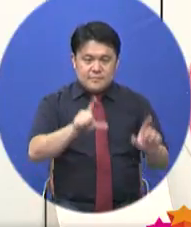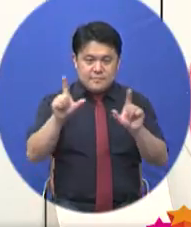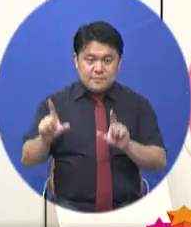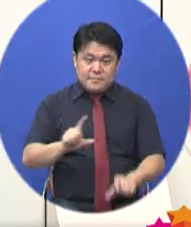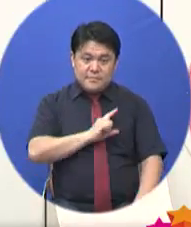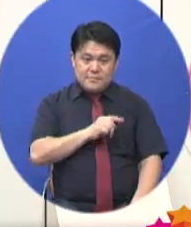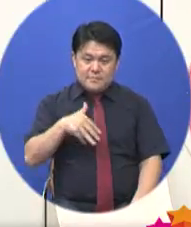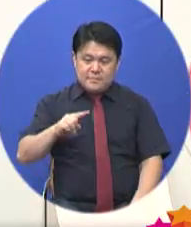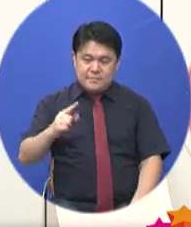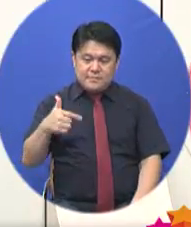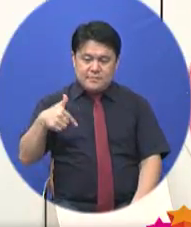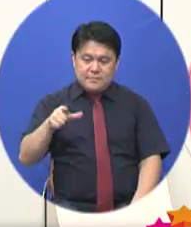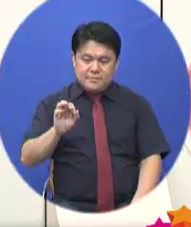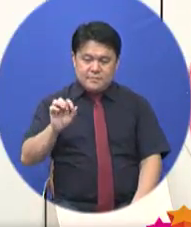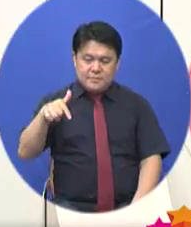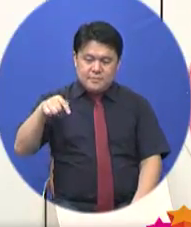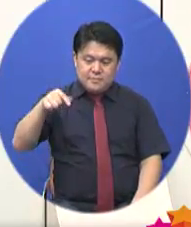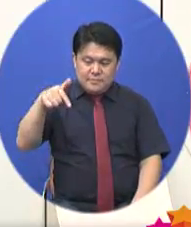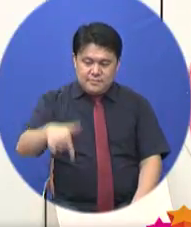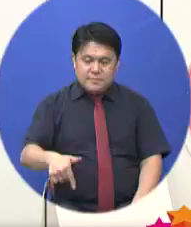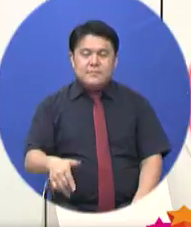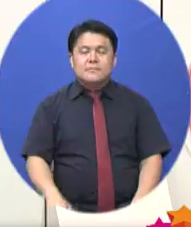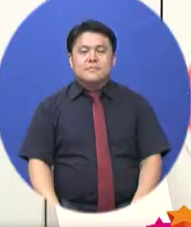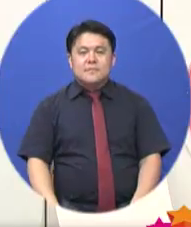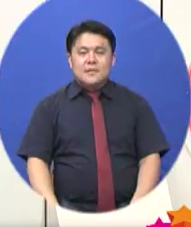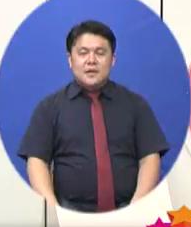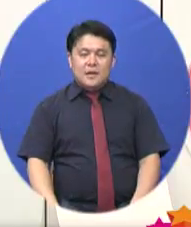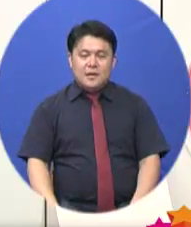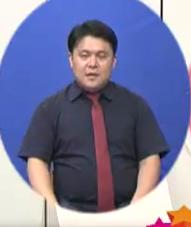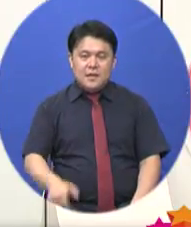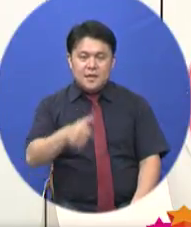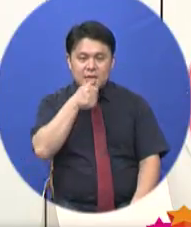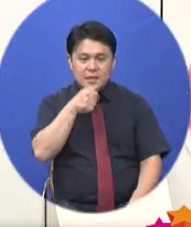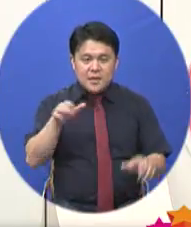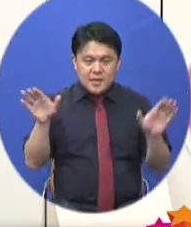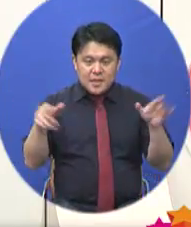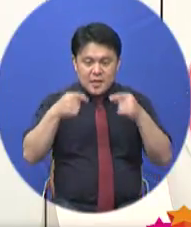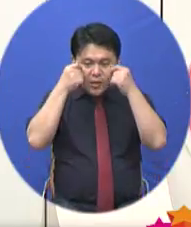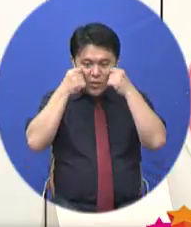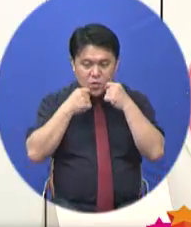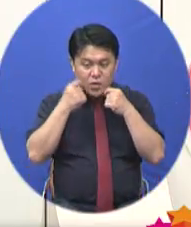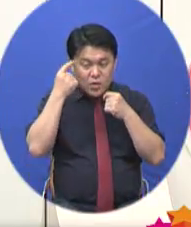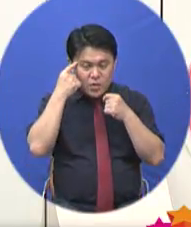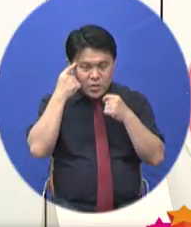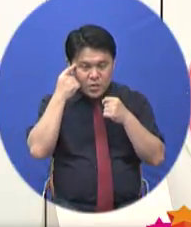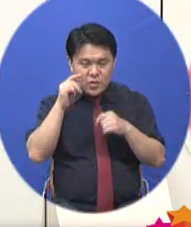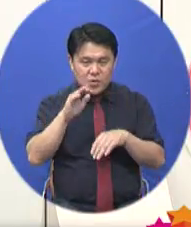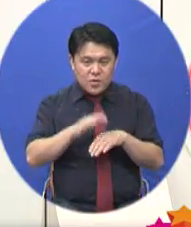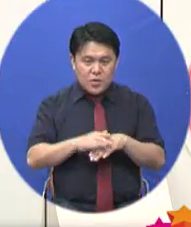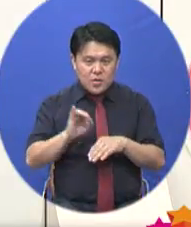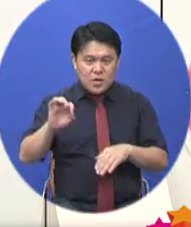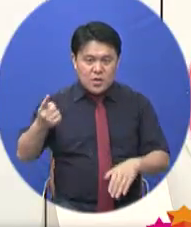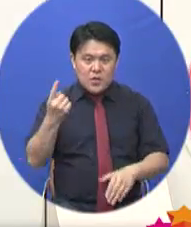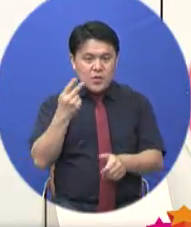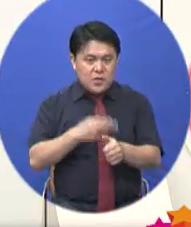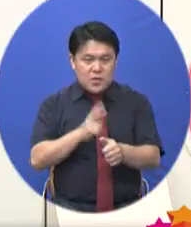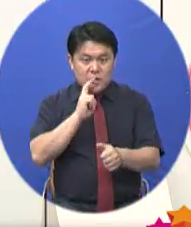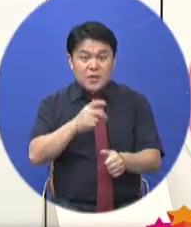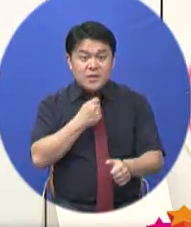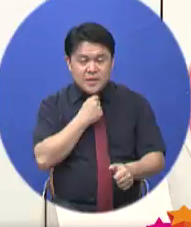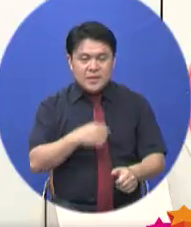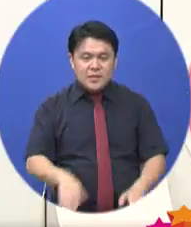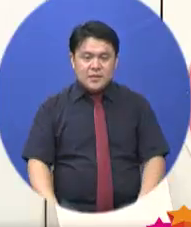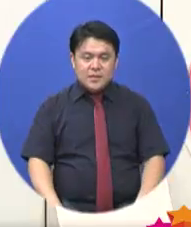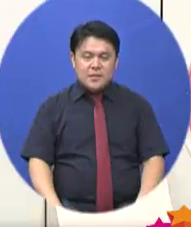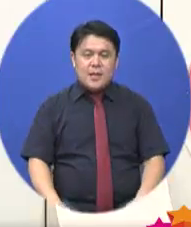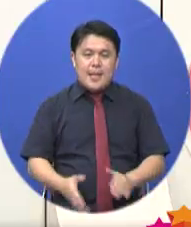아, 예. 어떤 노래 불러주시겠어요? 울새야 왜 우느냐, 저 손인용 선생님. 아, 예.